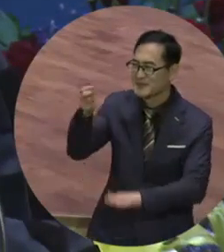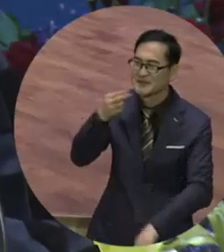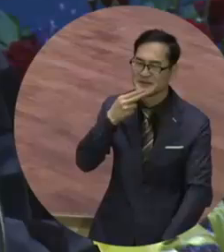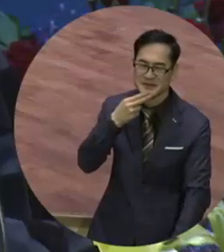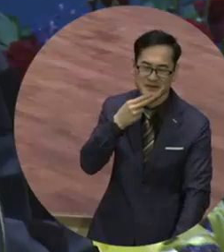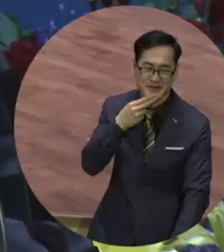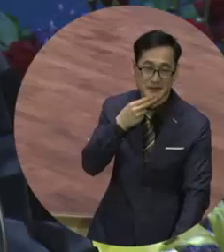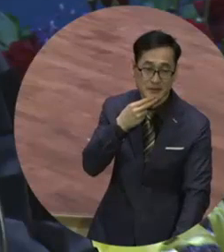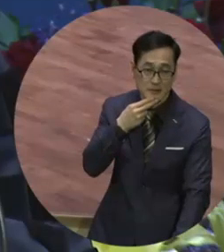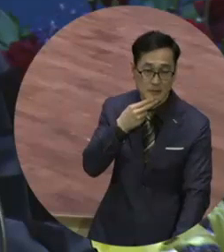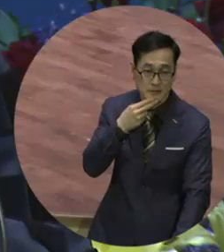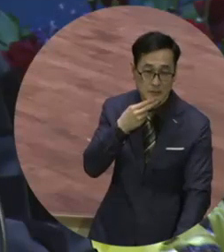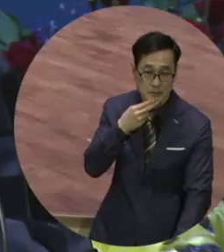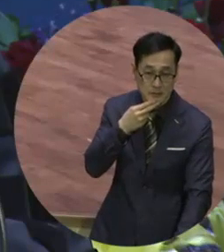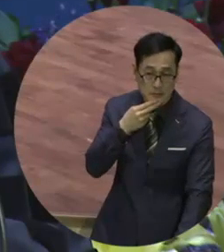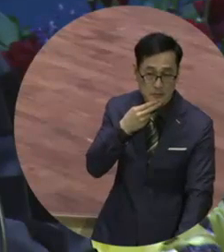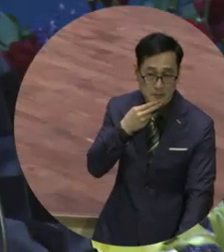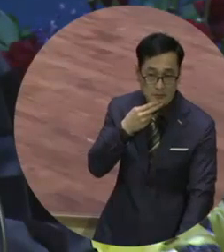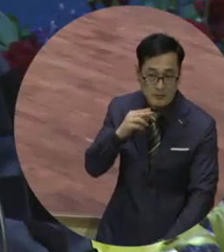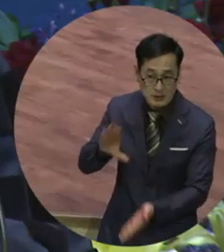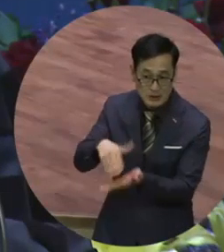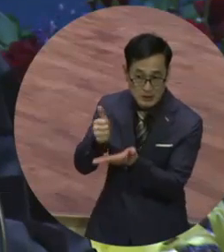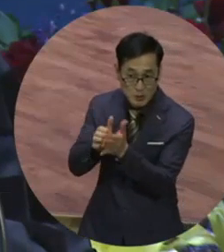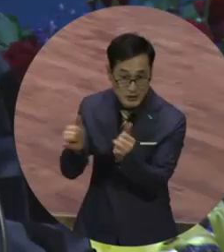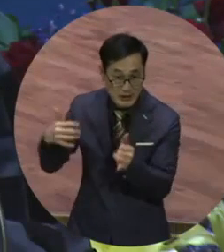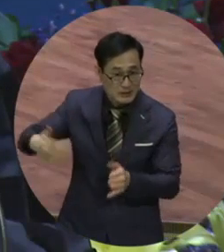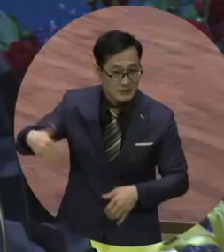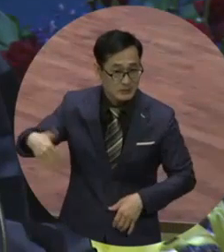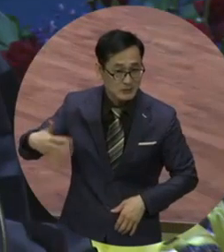그 그리스도인의 자세 아니에요.